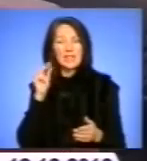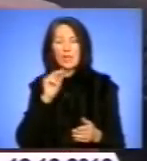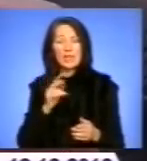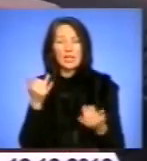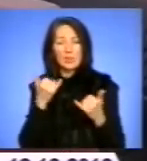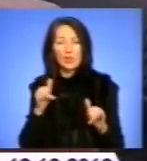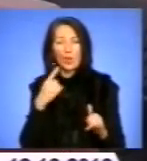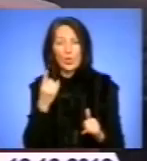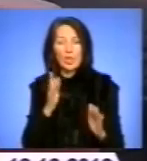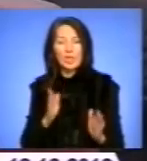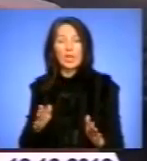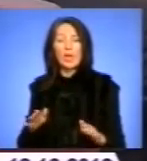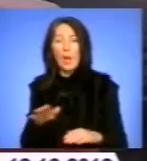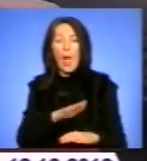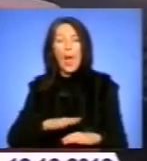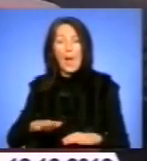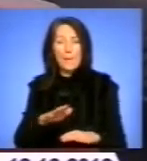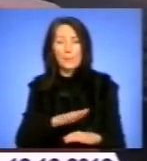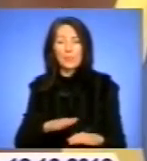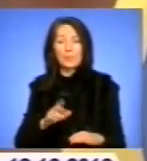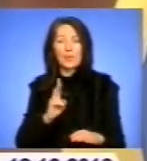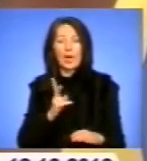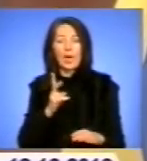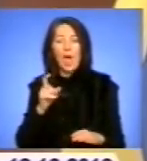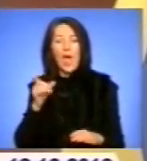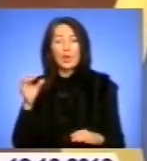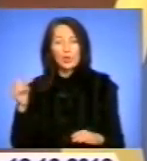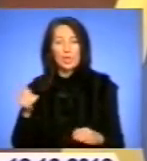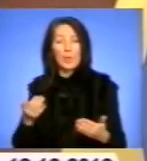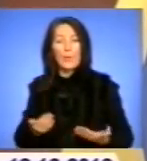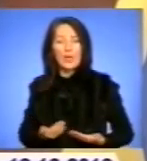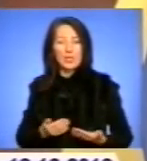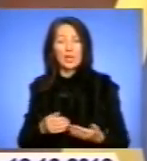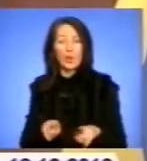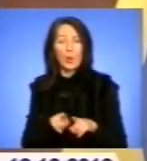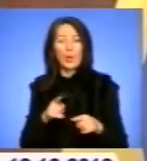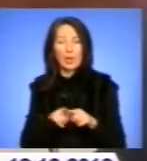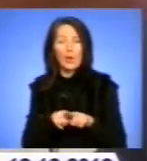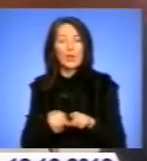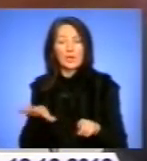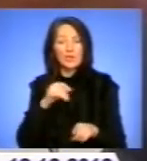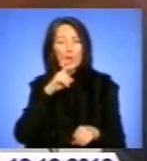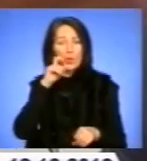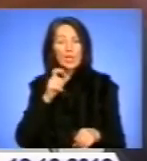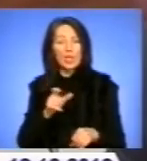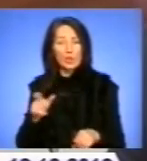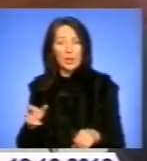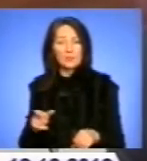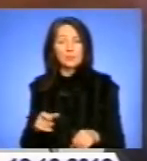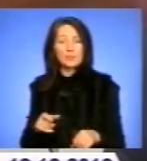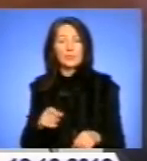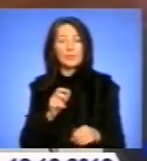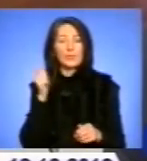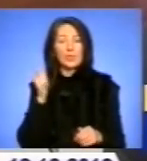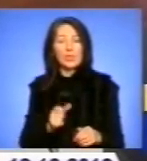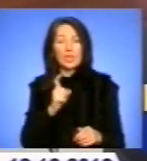Хелузин мешкає на 10 мільйонів менше людей, аніж у всій Україні. Проте східні партнери задоволені співпрацею. Тиждень Хелузин тебе